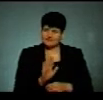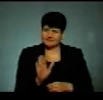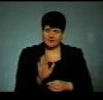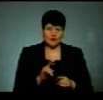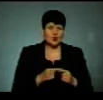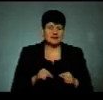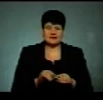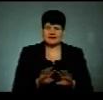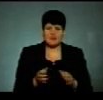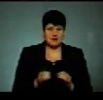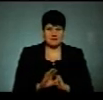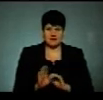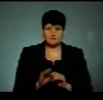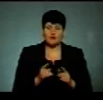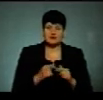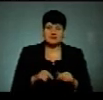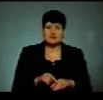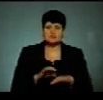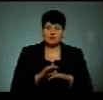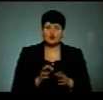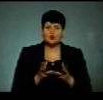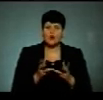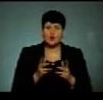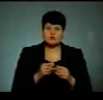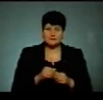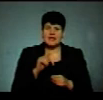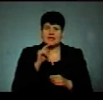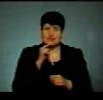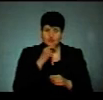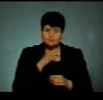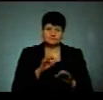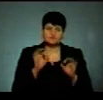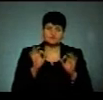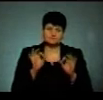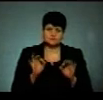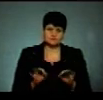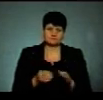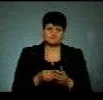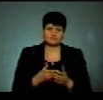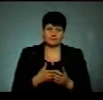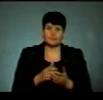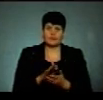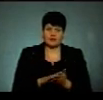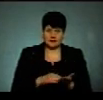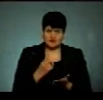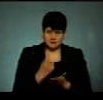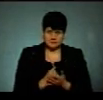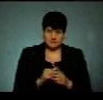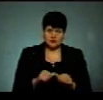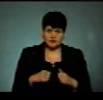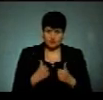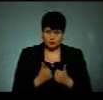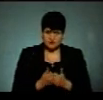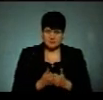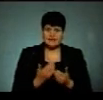не приймає. Організація проводить розрахунок економічно обґрунтованого тарифу. І далі є на затвердження в комісію, так?